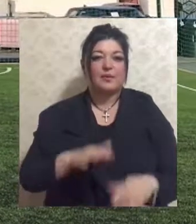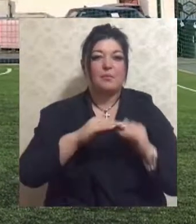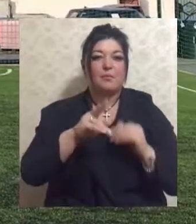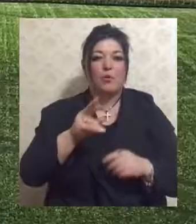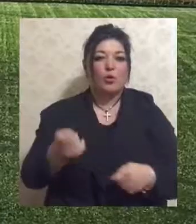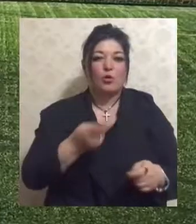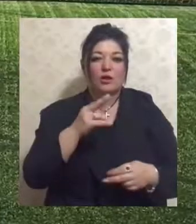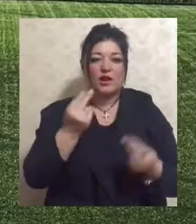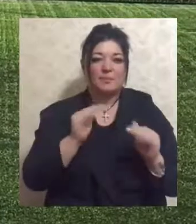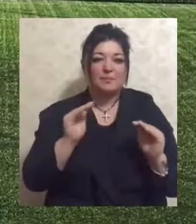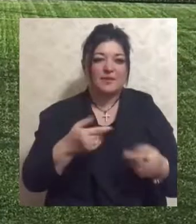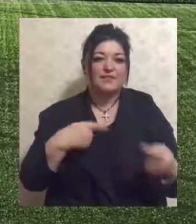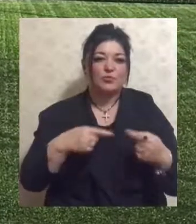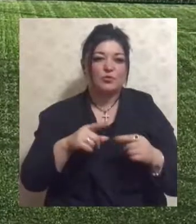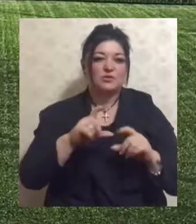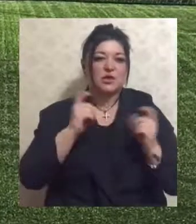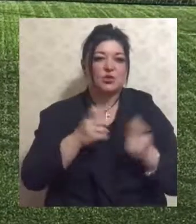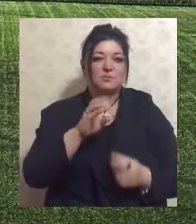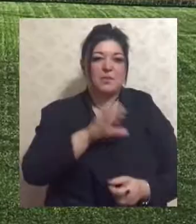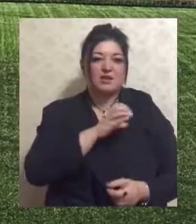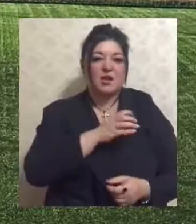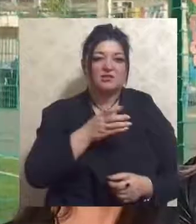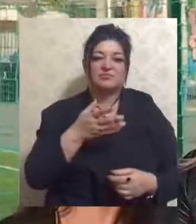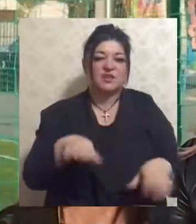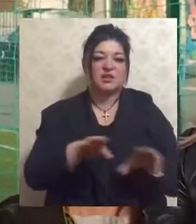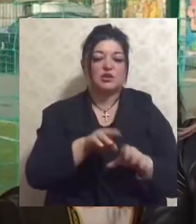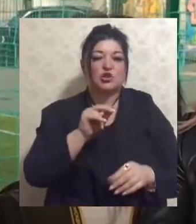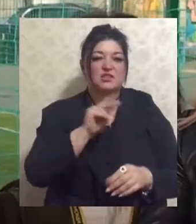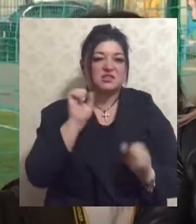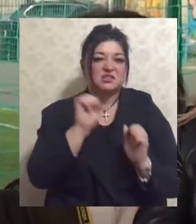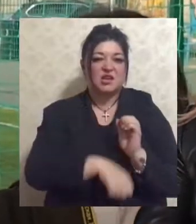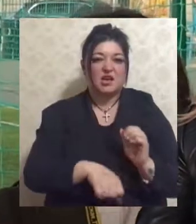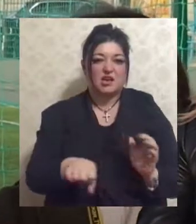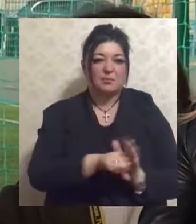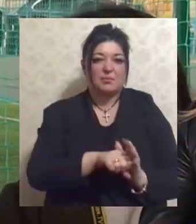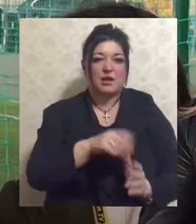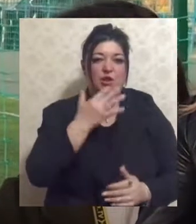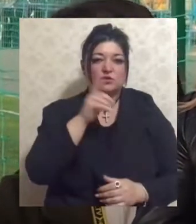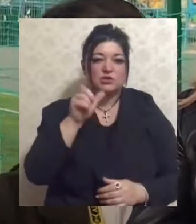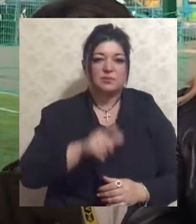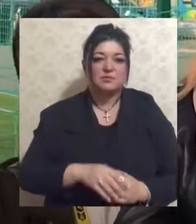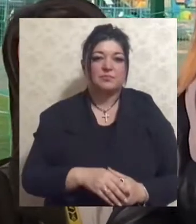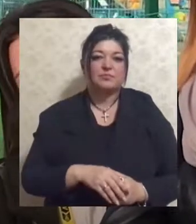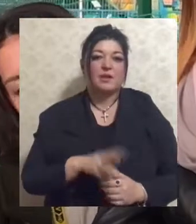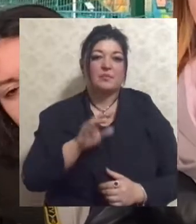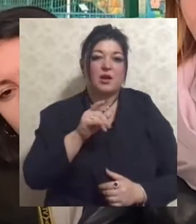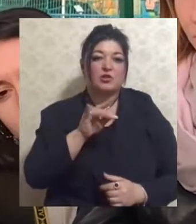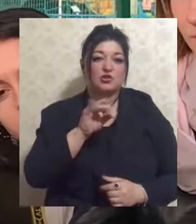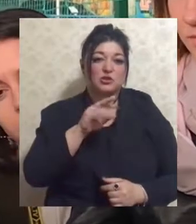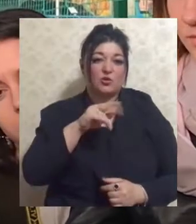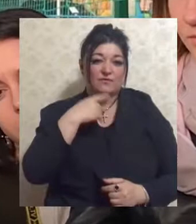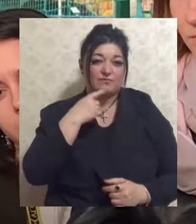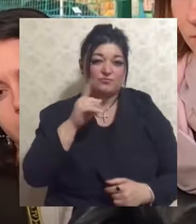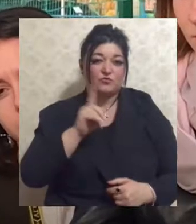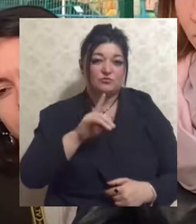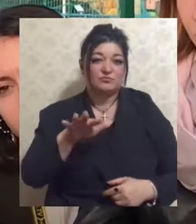стадіону «Спартак» закрито через загибель там студента-іноземця. Група ребят пішли на стадіон поіграти в футбол. Так